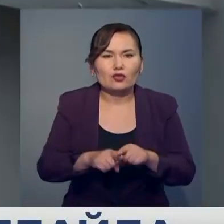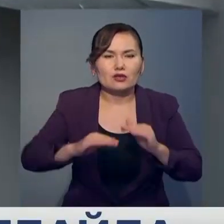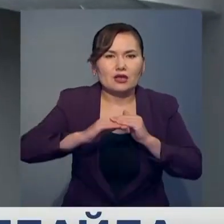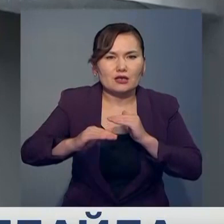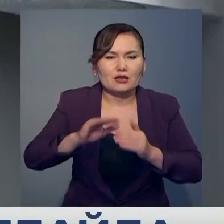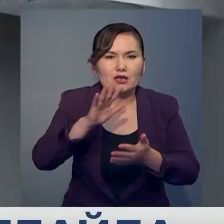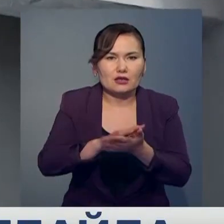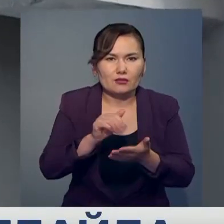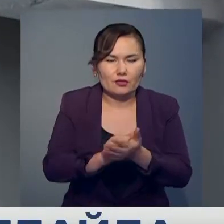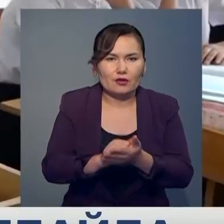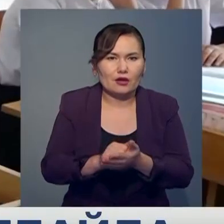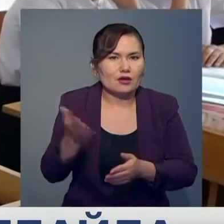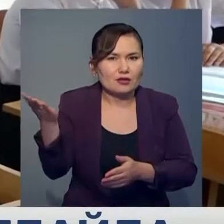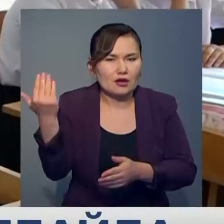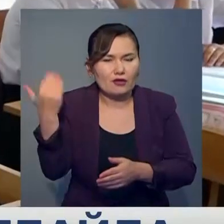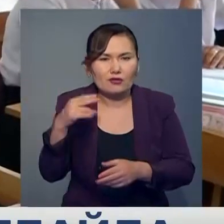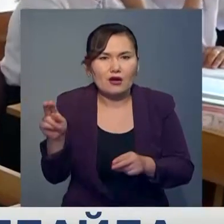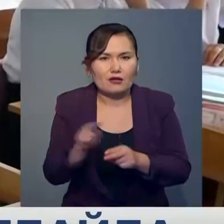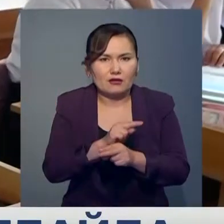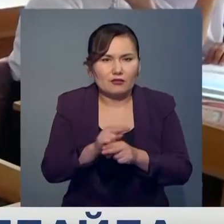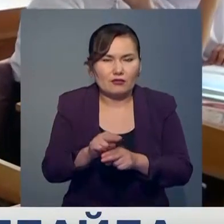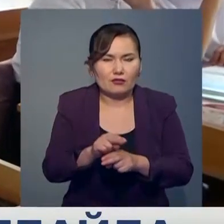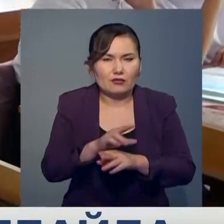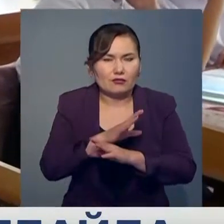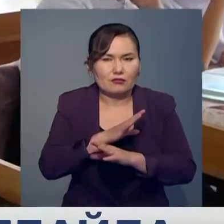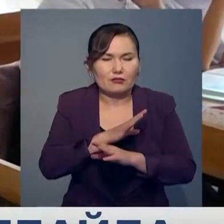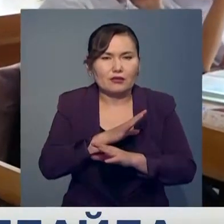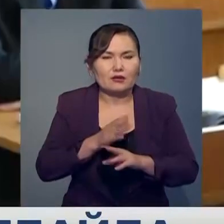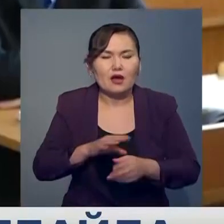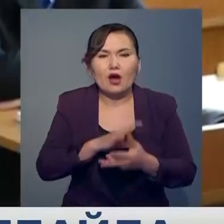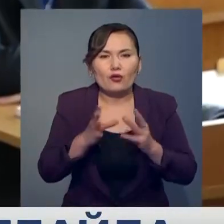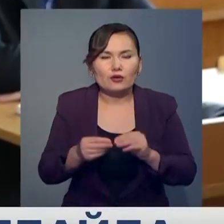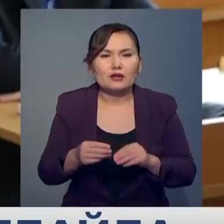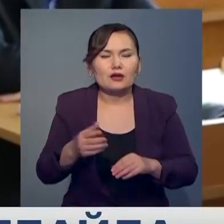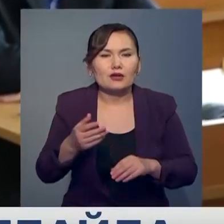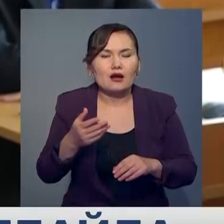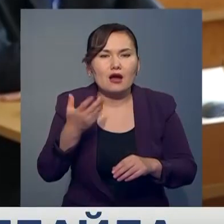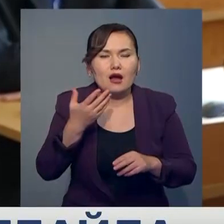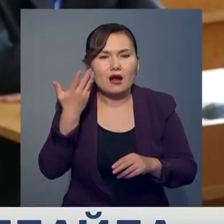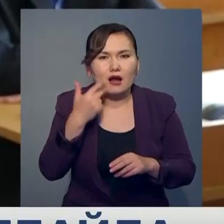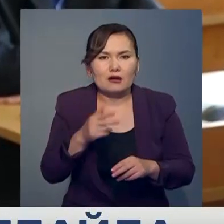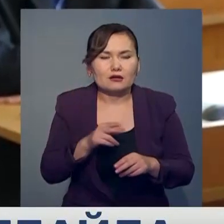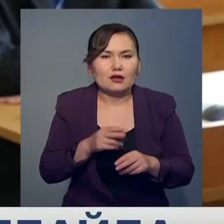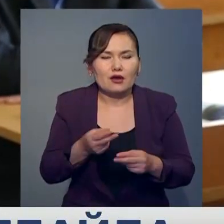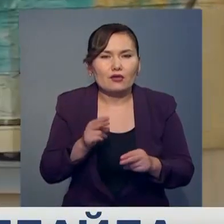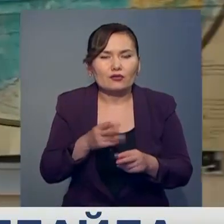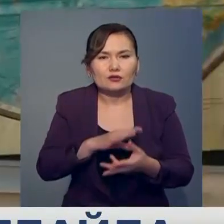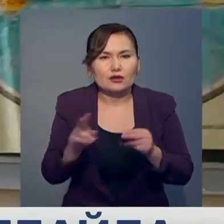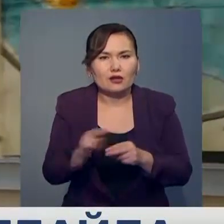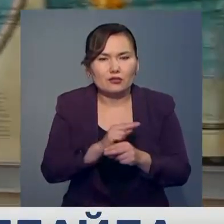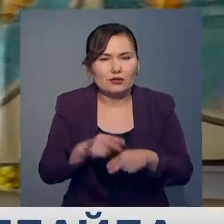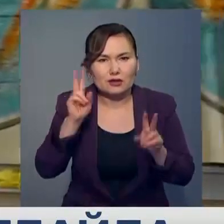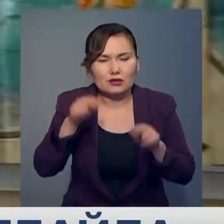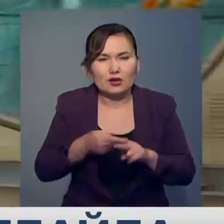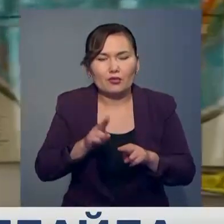ғана тақтайларын ауыстырдық. Апатты мектептің орнына жаңасын саламыз дегелі бірнеше жылдың жүзі болды. Алайда билік басындағылар асығар емес. Биыл